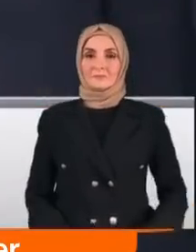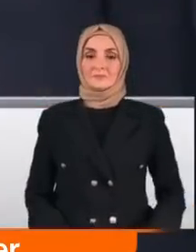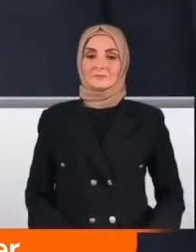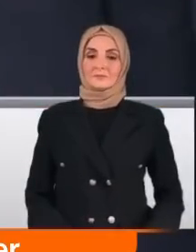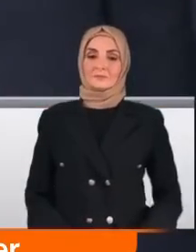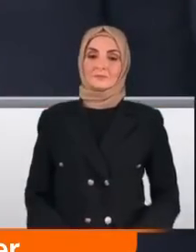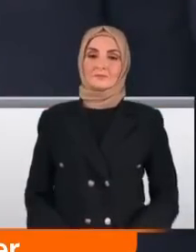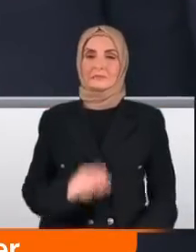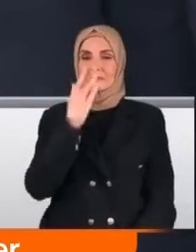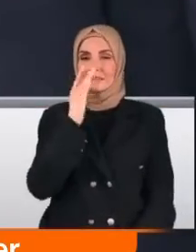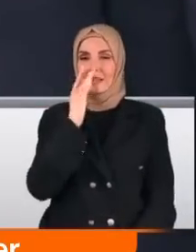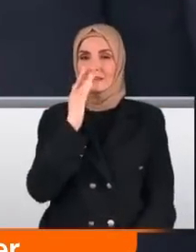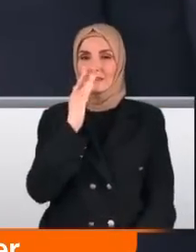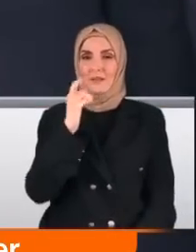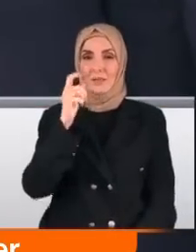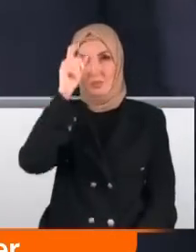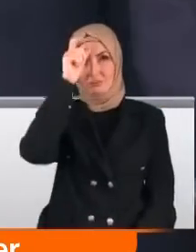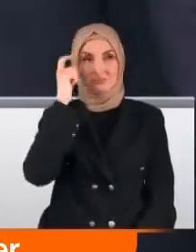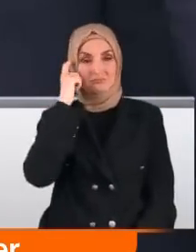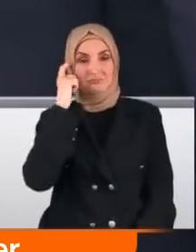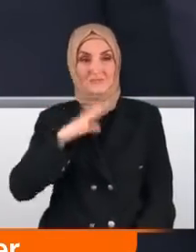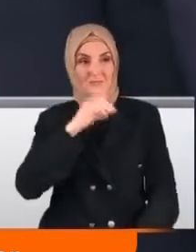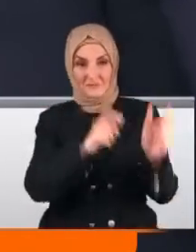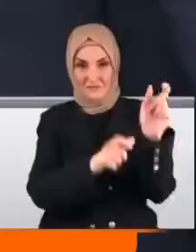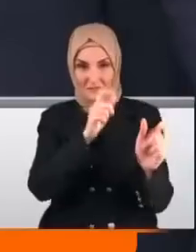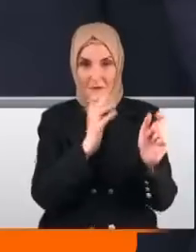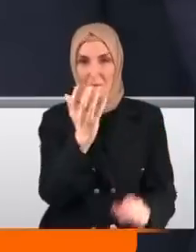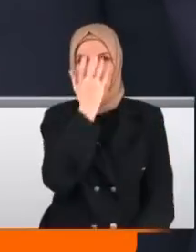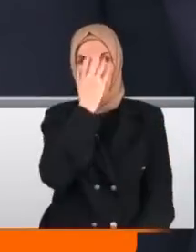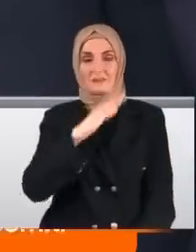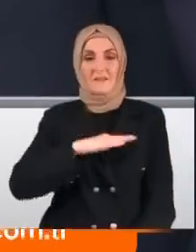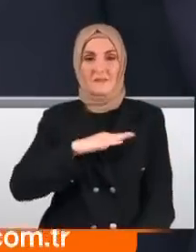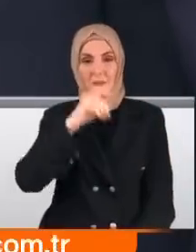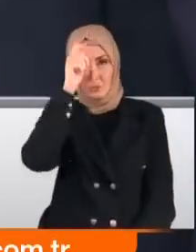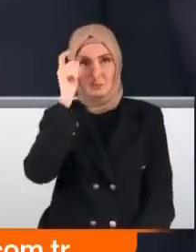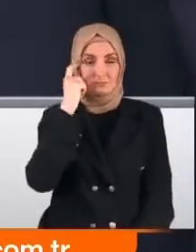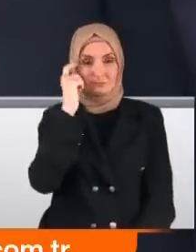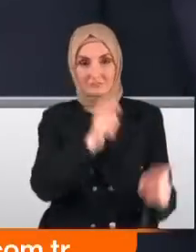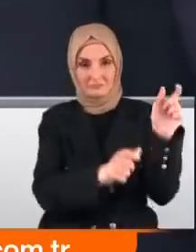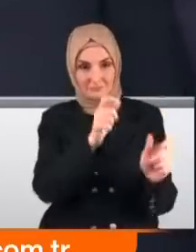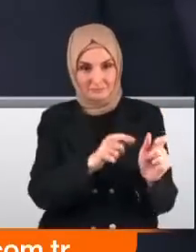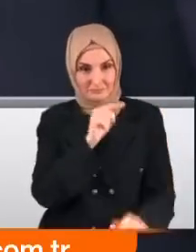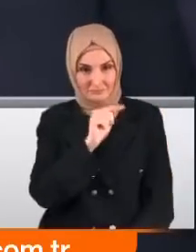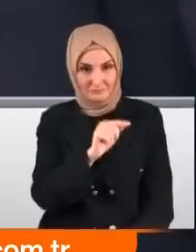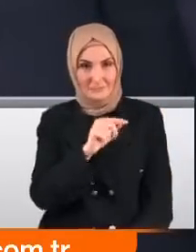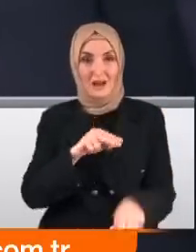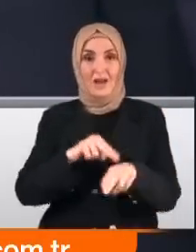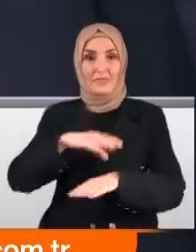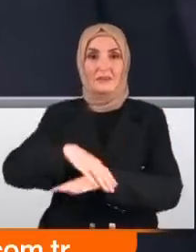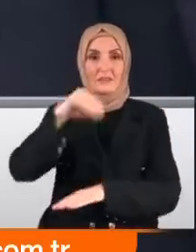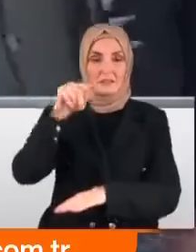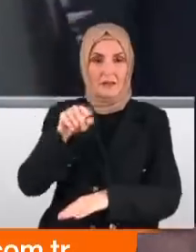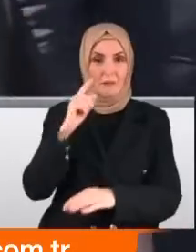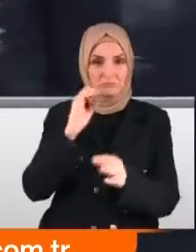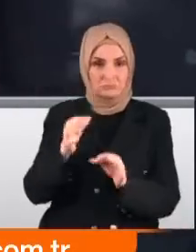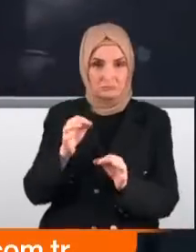Çakma milliyetçilerle, maskeli milliyetçilerle, Kandil Dağı'nı Tanrı Dağı'na reva gören mağara